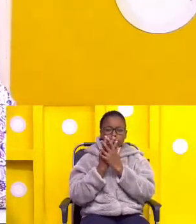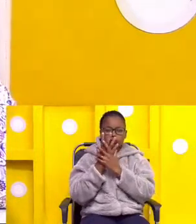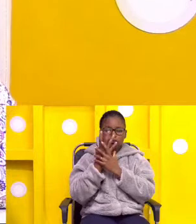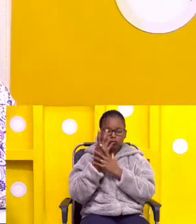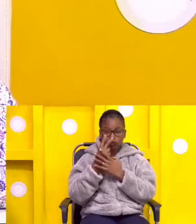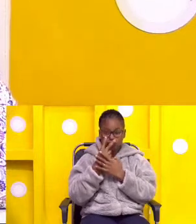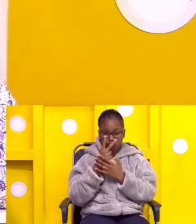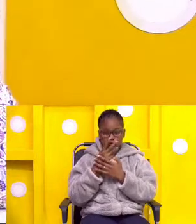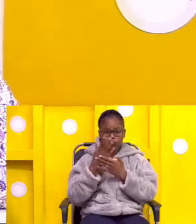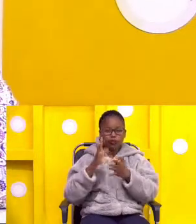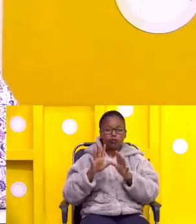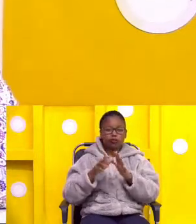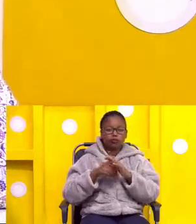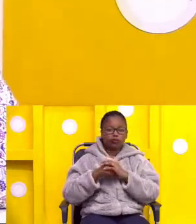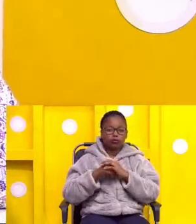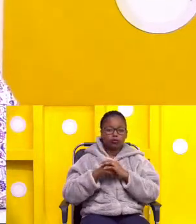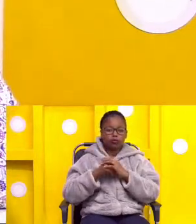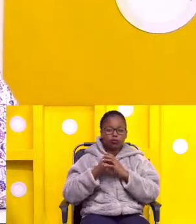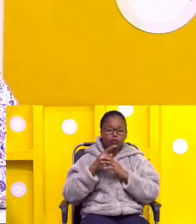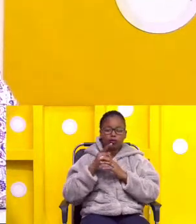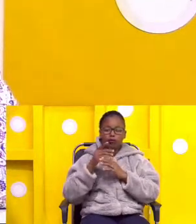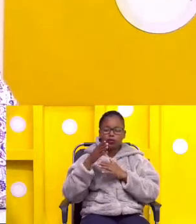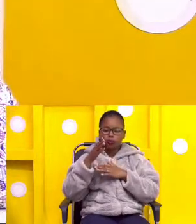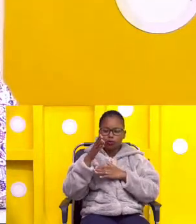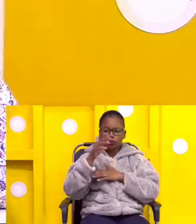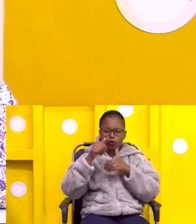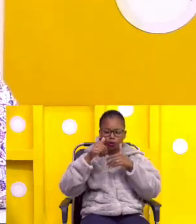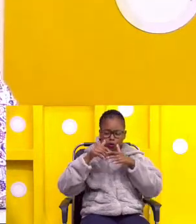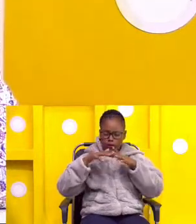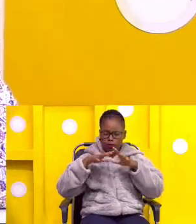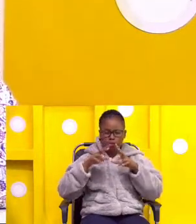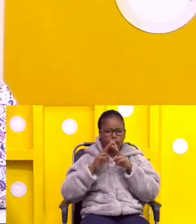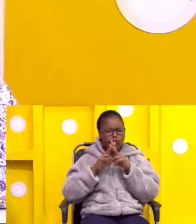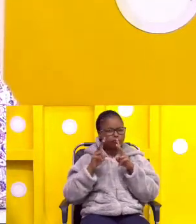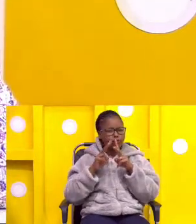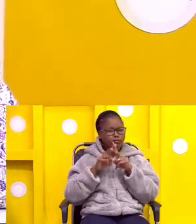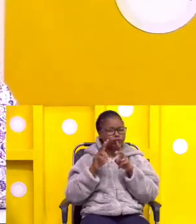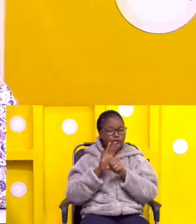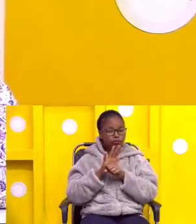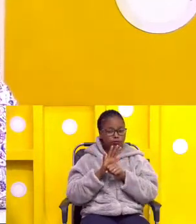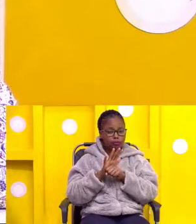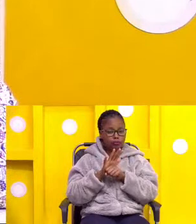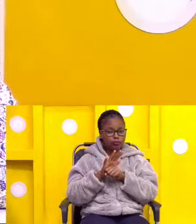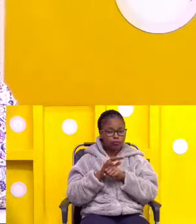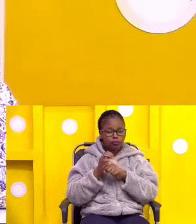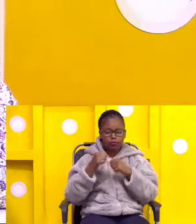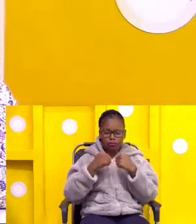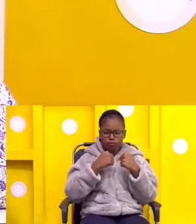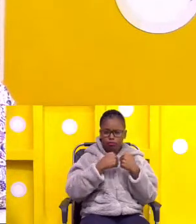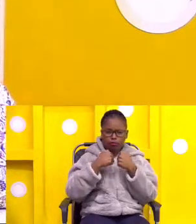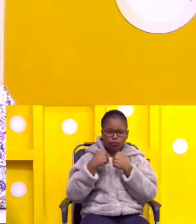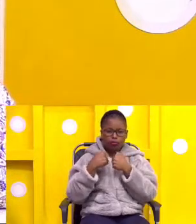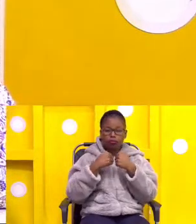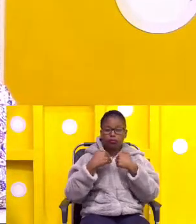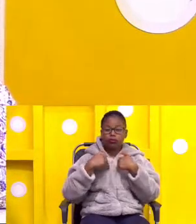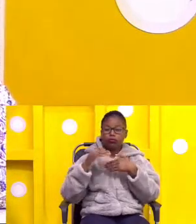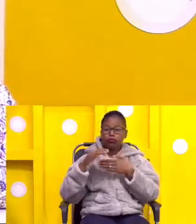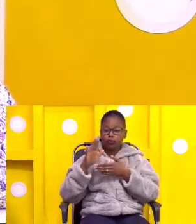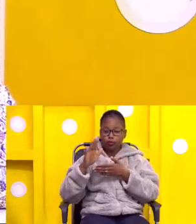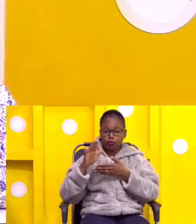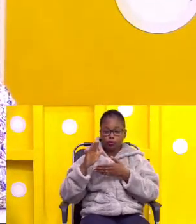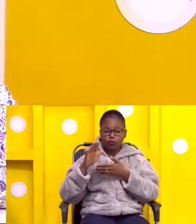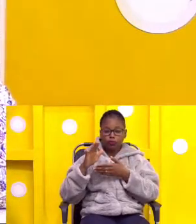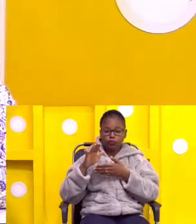bwana asifiwe sana uguo ngai amurathime muno muno ni njui kungi na kungi ni mugeragira challenges ni nyingi na